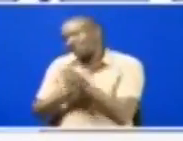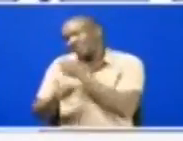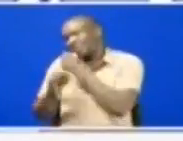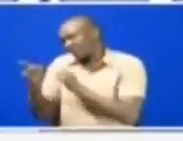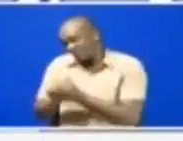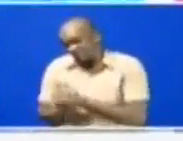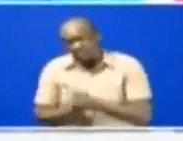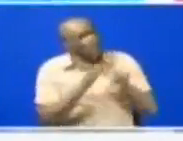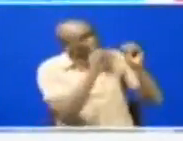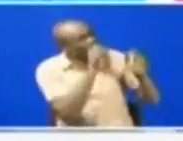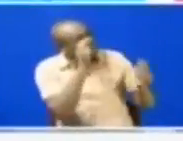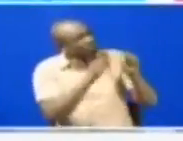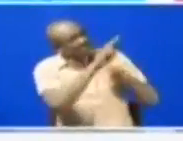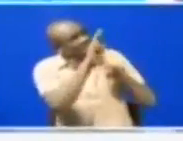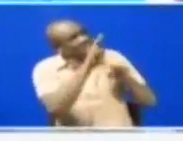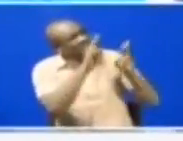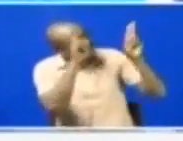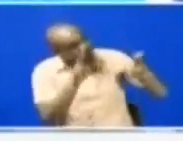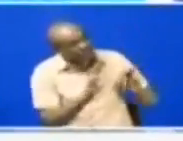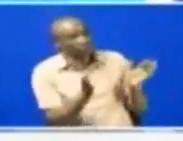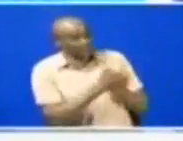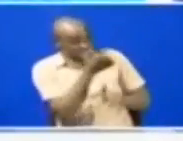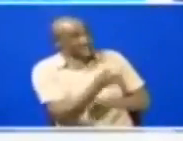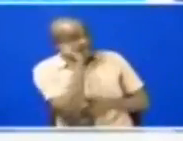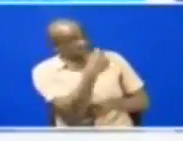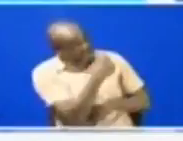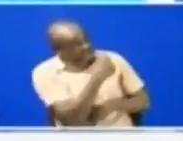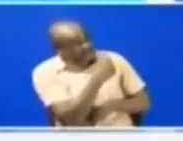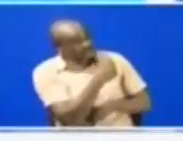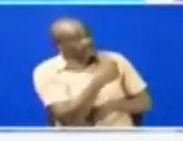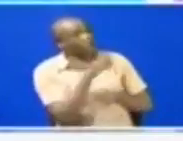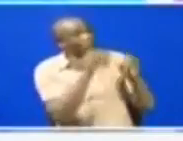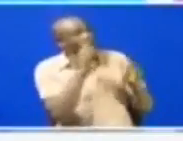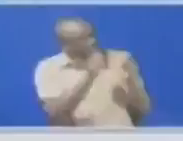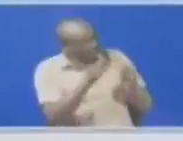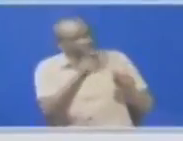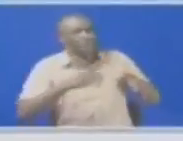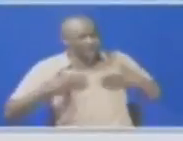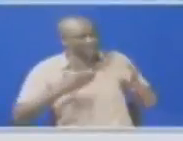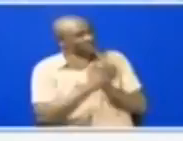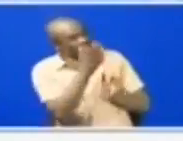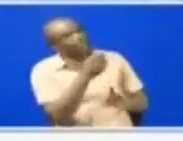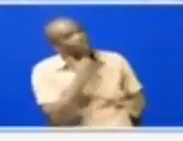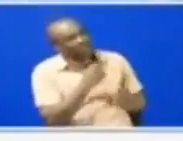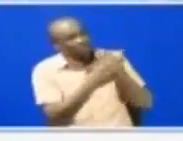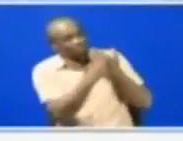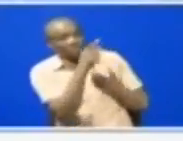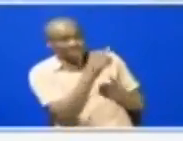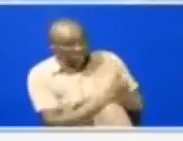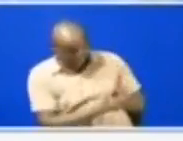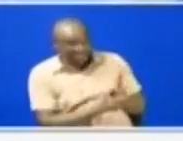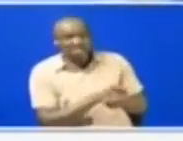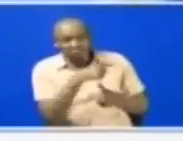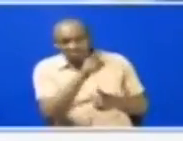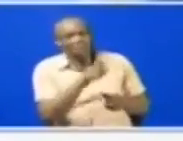Nani kocha yupi wa kimataifa na hata humu nchini wakati ulikuwa unacheza mpira sana, ambaye alikufurahisha na ungependa sana kuwa kama yeye, yule ambaye